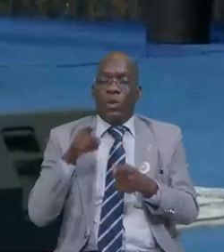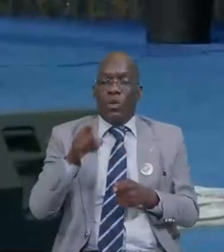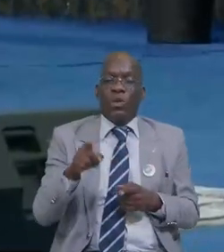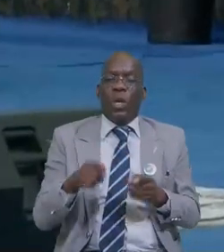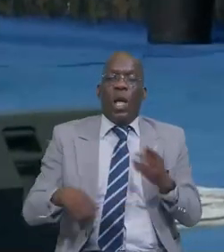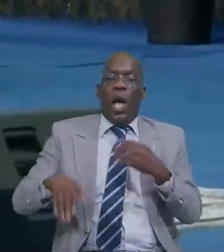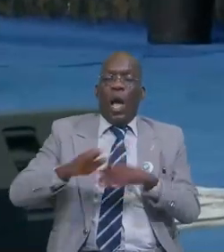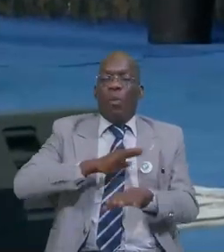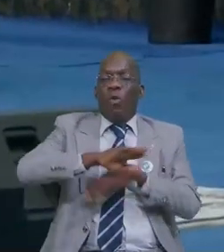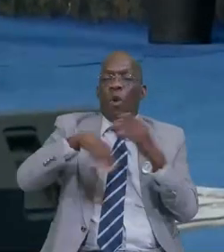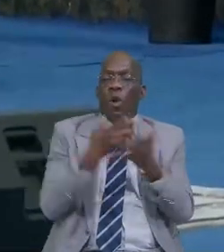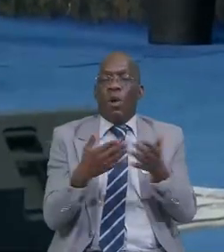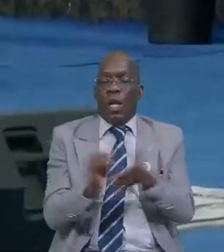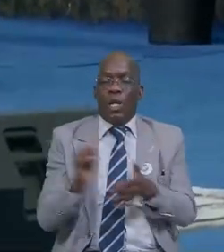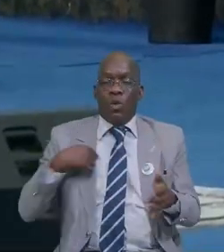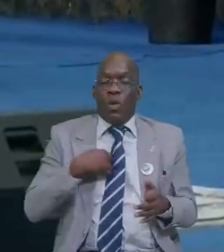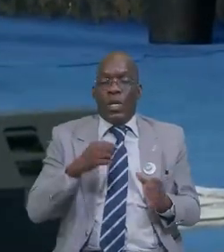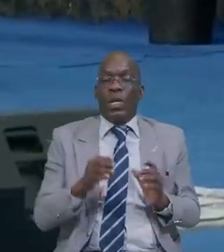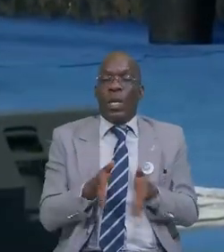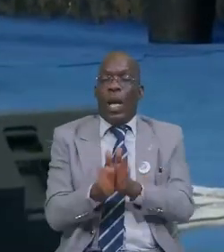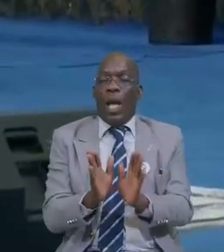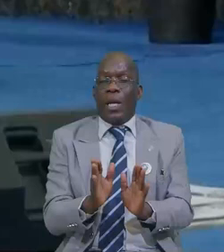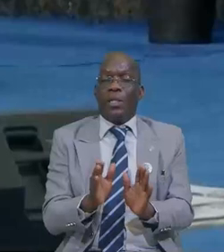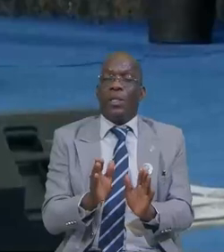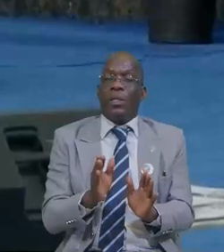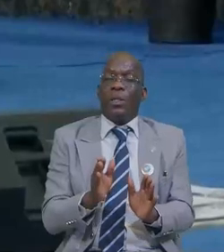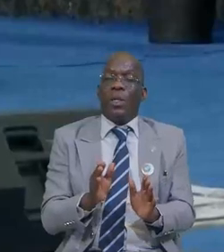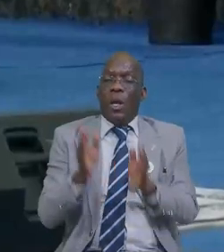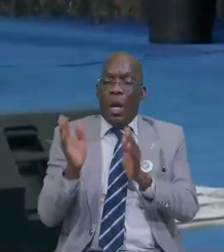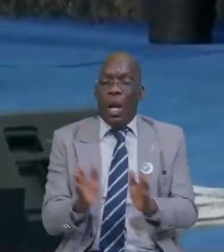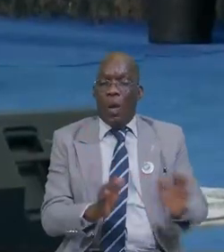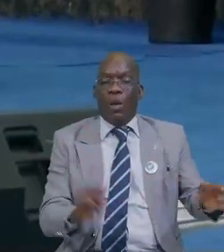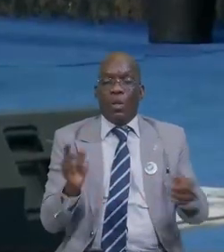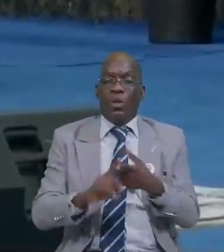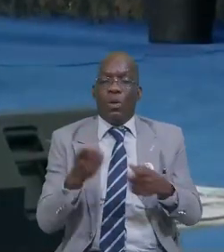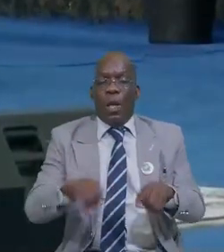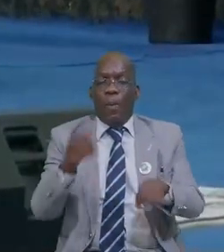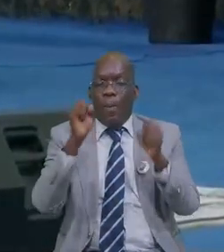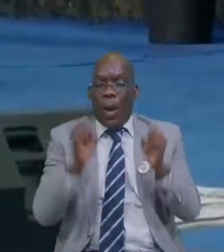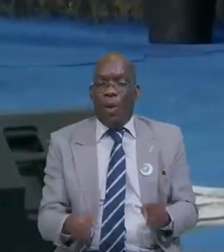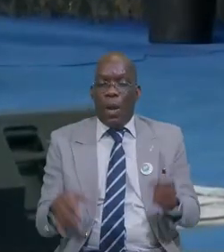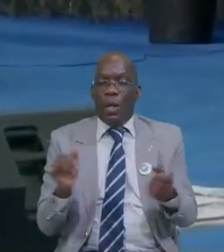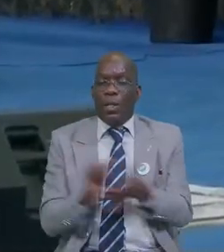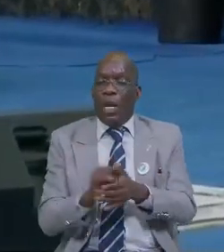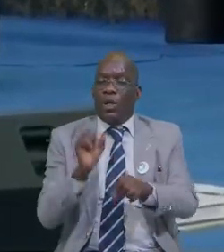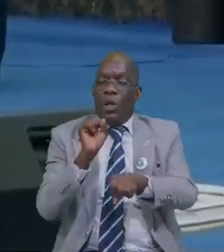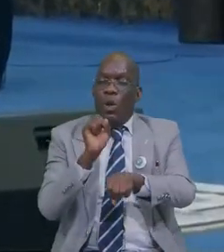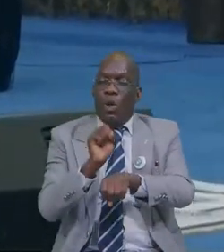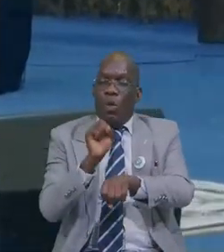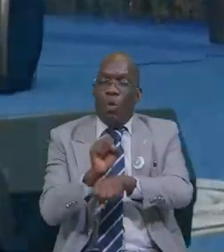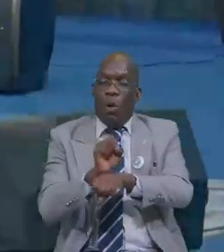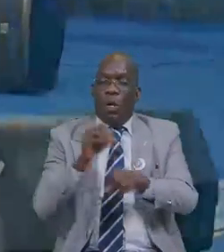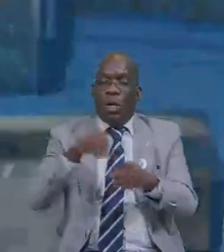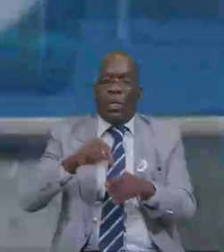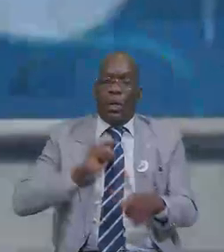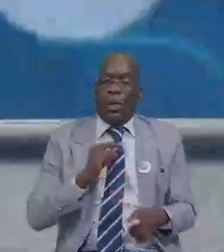dit, au-delà de tout ce que nous demandons ou pensons, selon la puissance qui agit